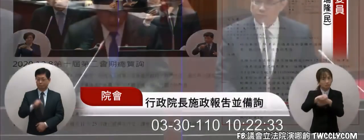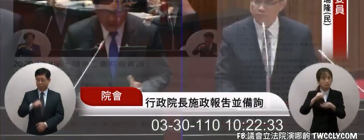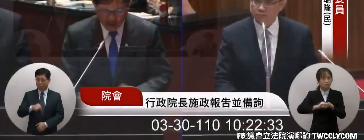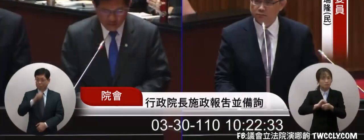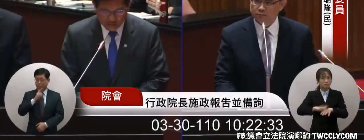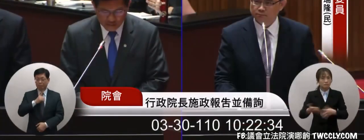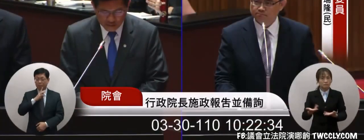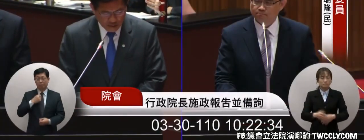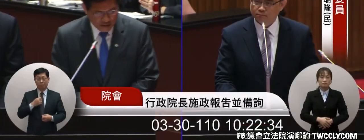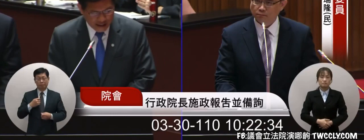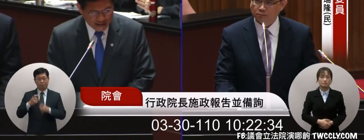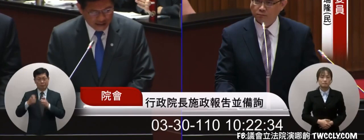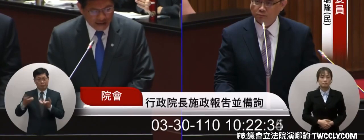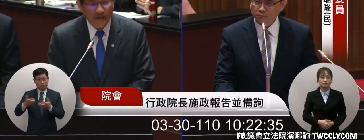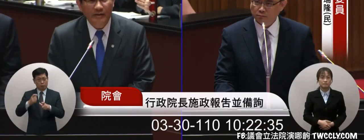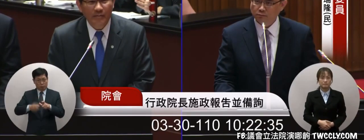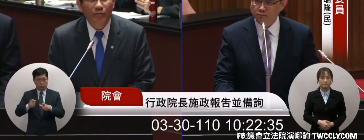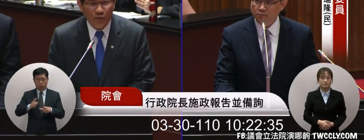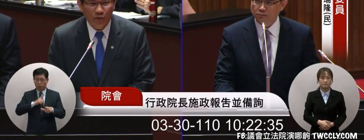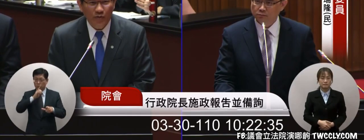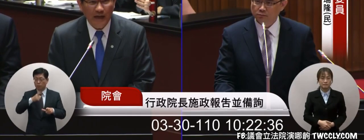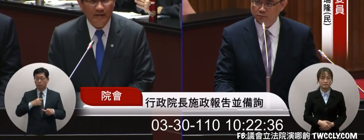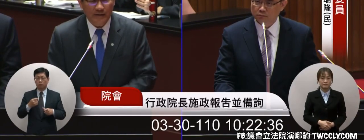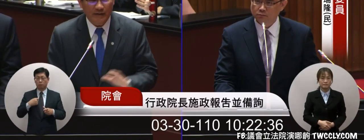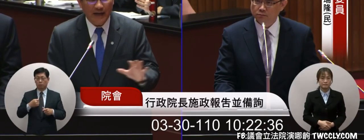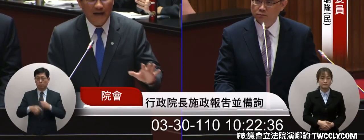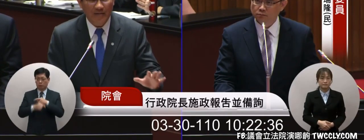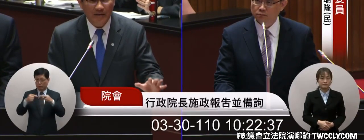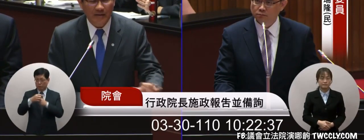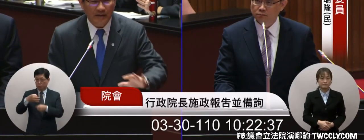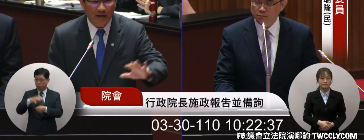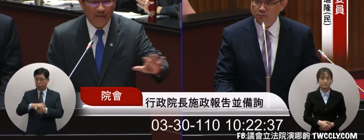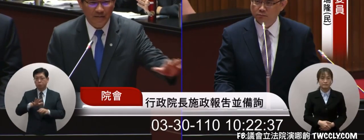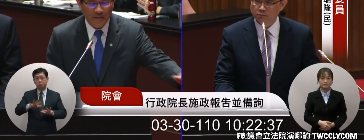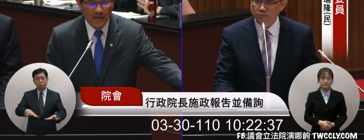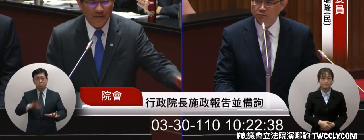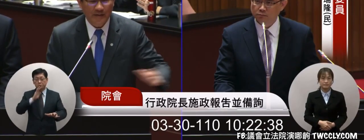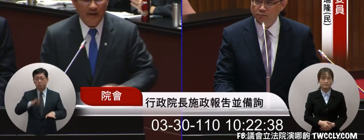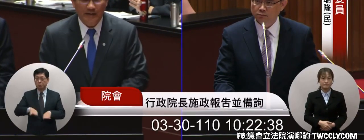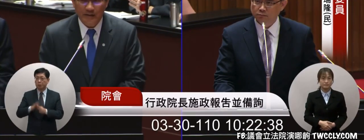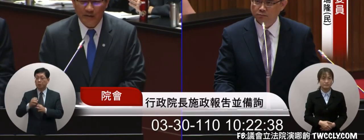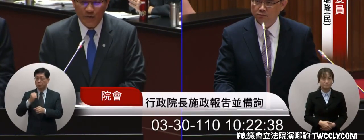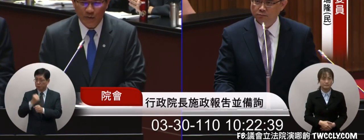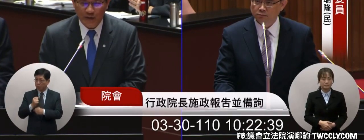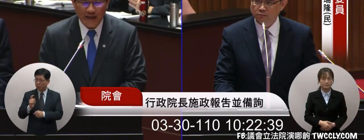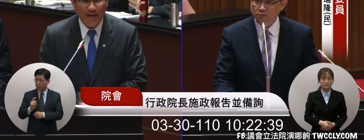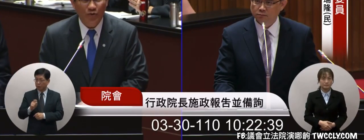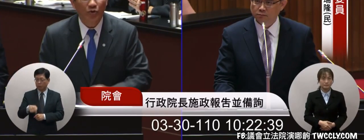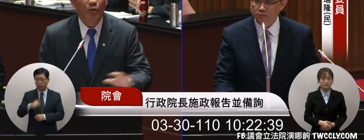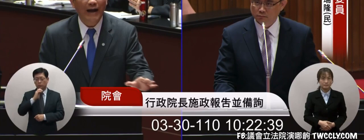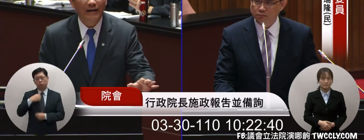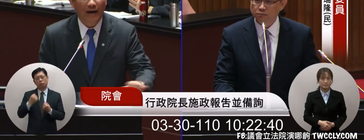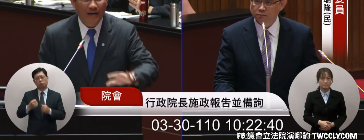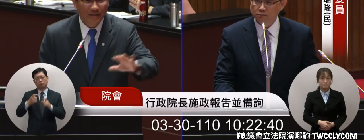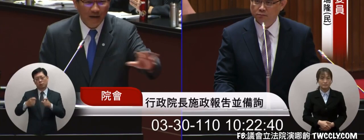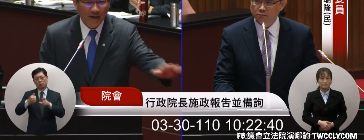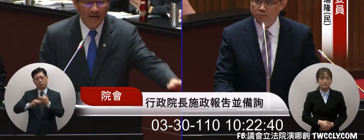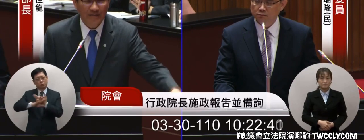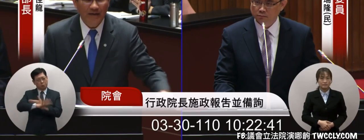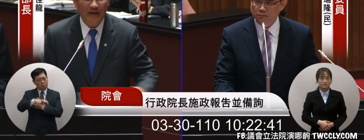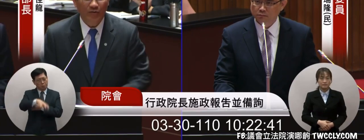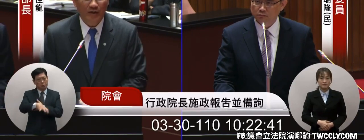這個由港務公司他的營業基金補助那執行當然因為涉及到這個是屬於在港區外